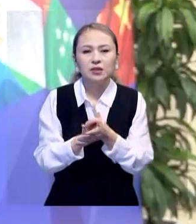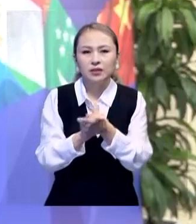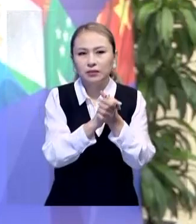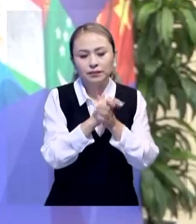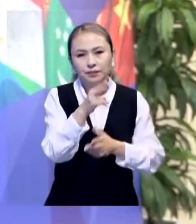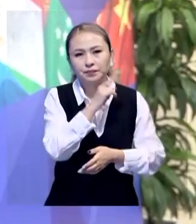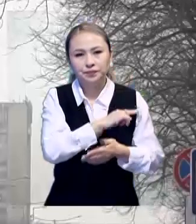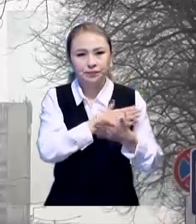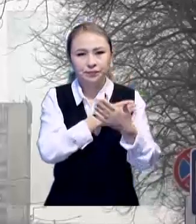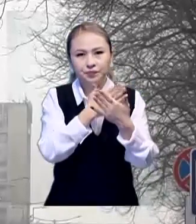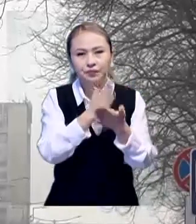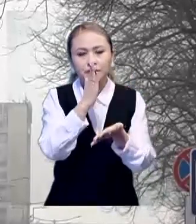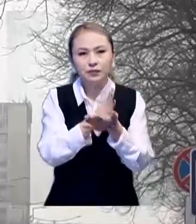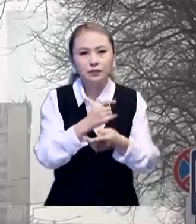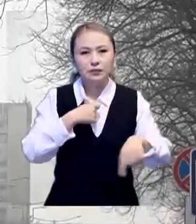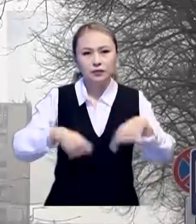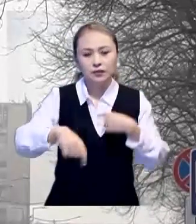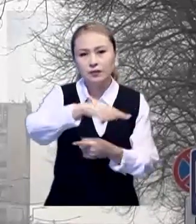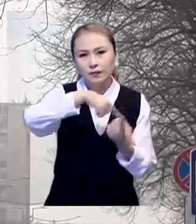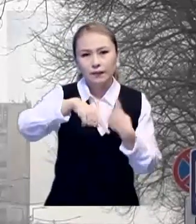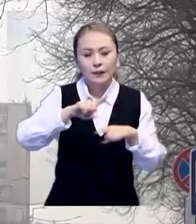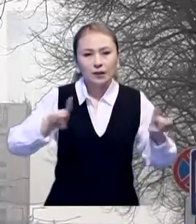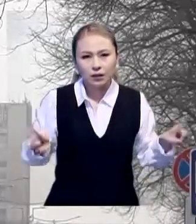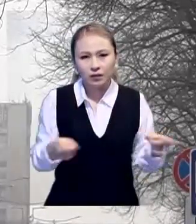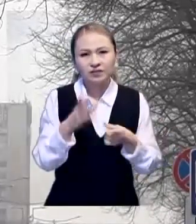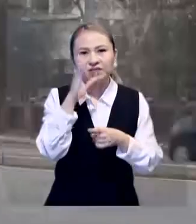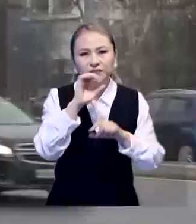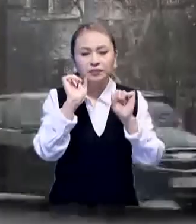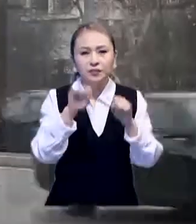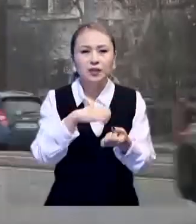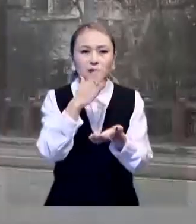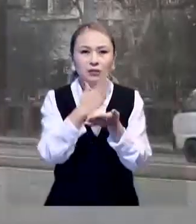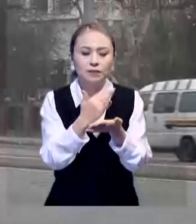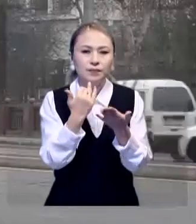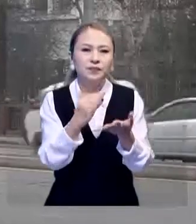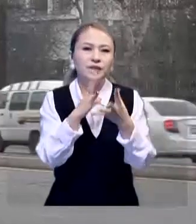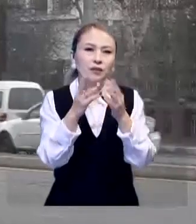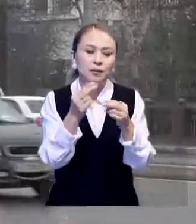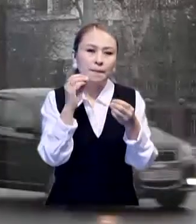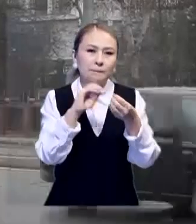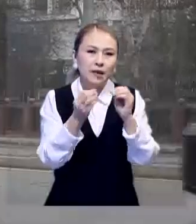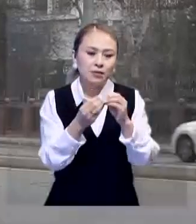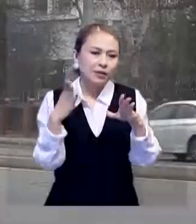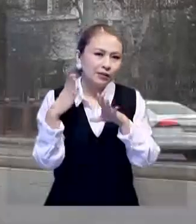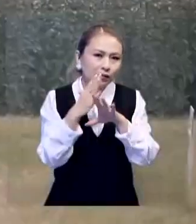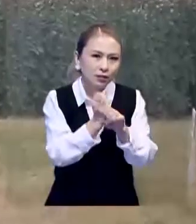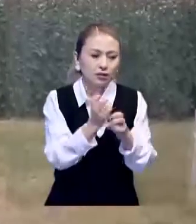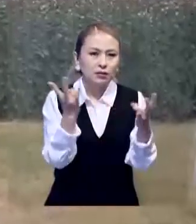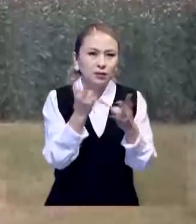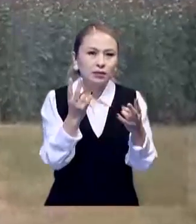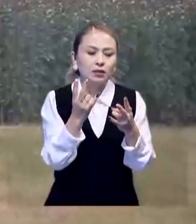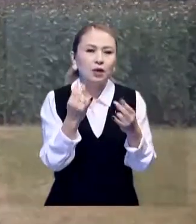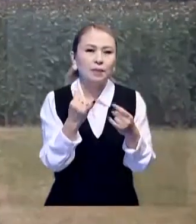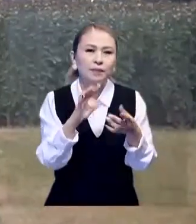жұмыс істеуге кірісті. Өзара сауда-саттықты арттыруға әлі де мүмкіндік мол. Ол үшін кедергілері азайып, тың жобалар қолға алынуы қажет.